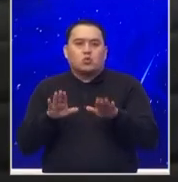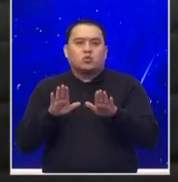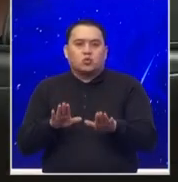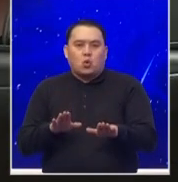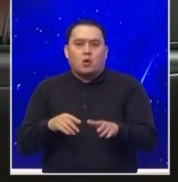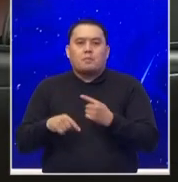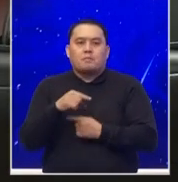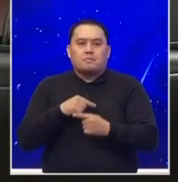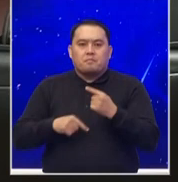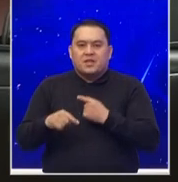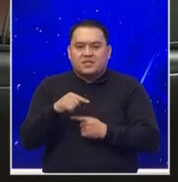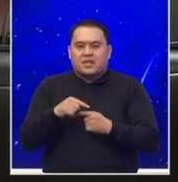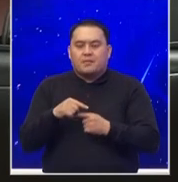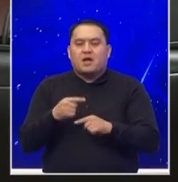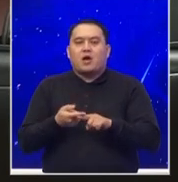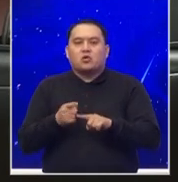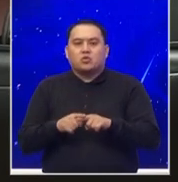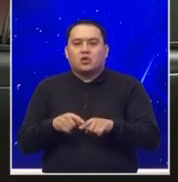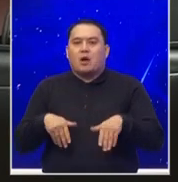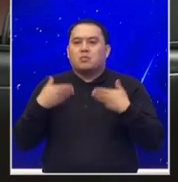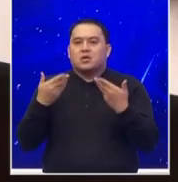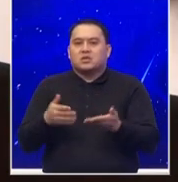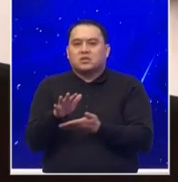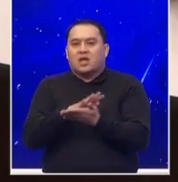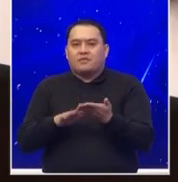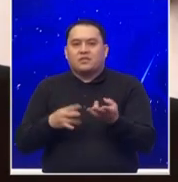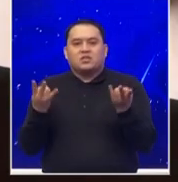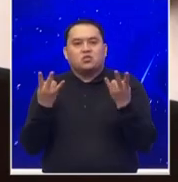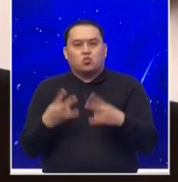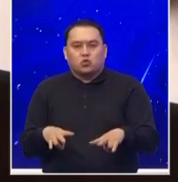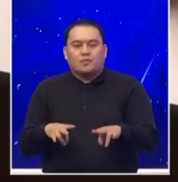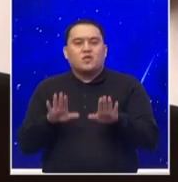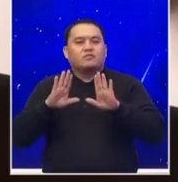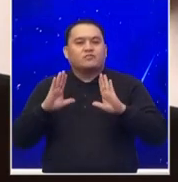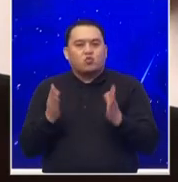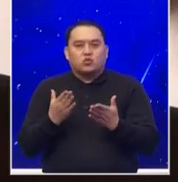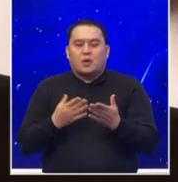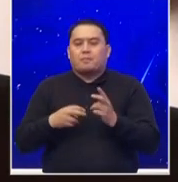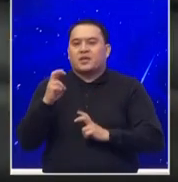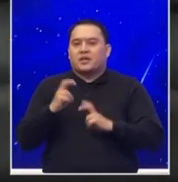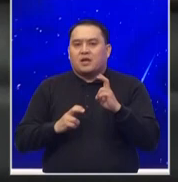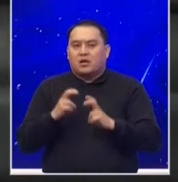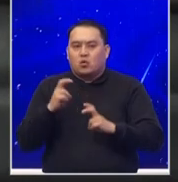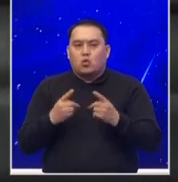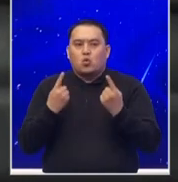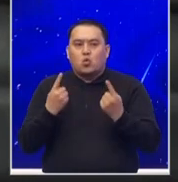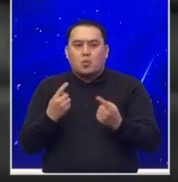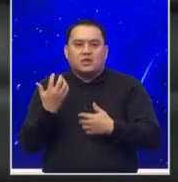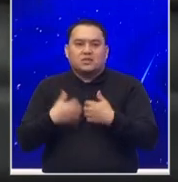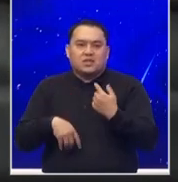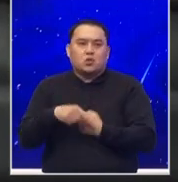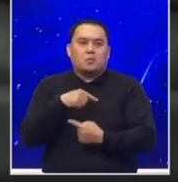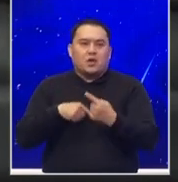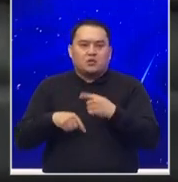субъекты малого и микробизнеса. При этом никуда обращаться с заявлением не требуется. В случае, если предприятие не относится к крупному и среднему